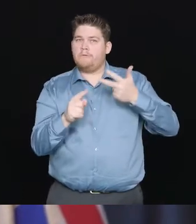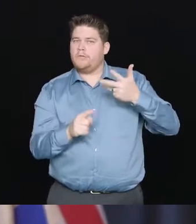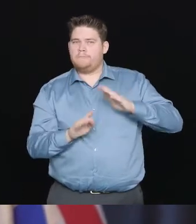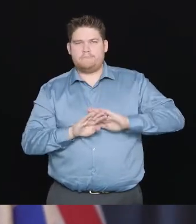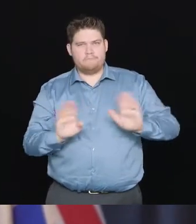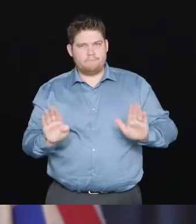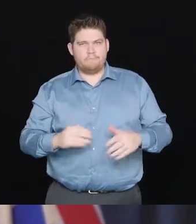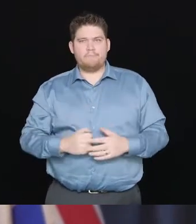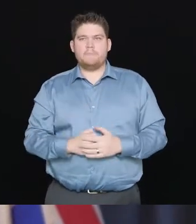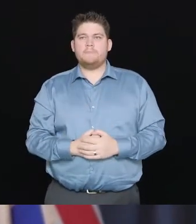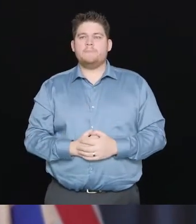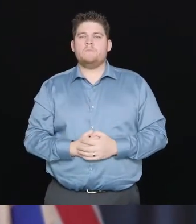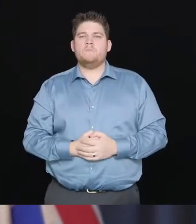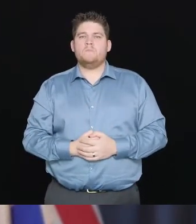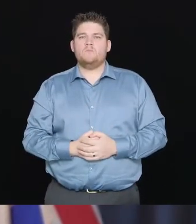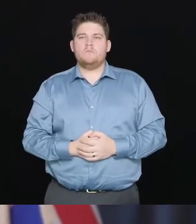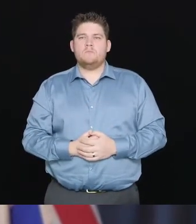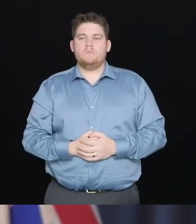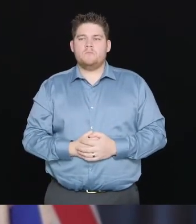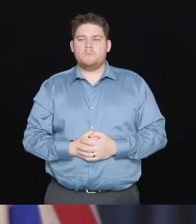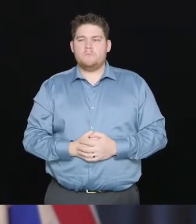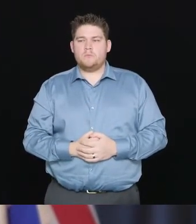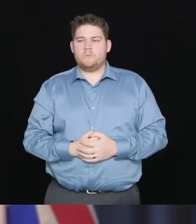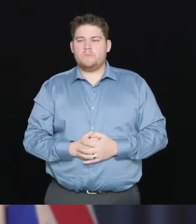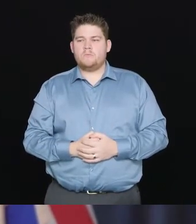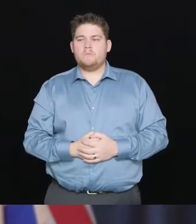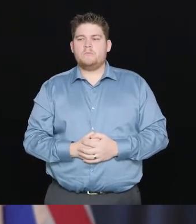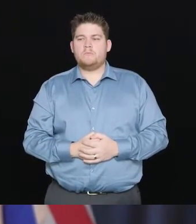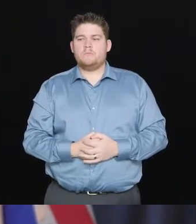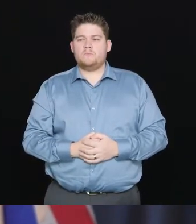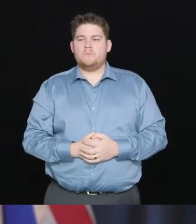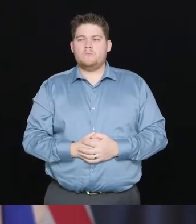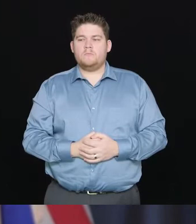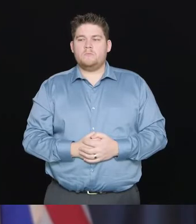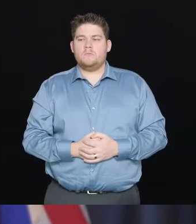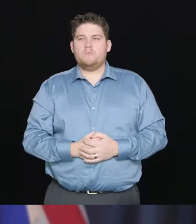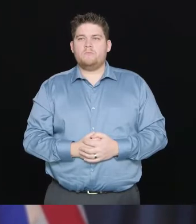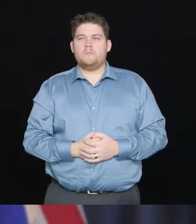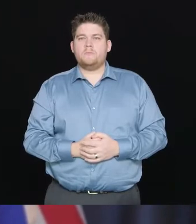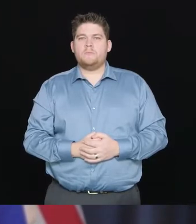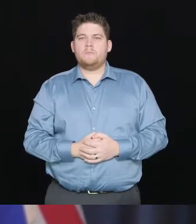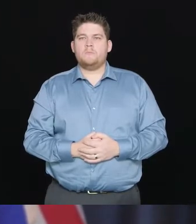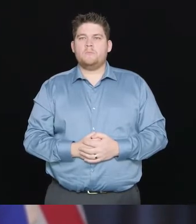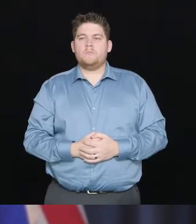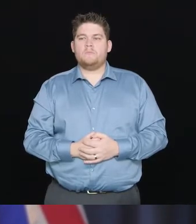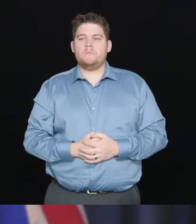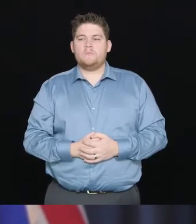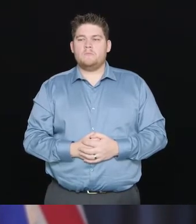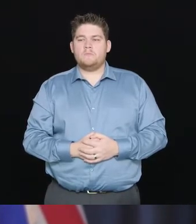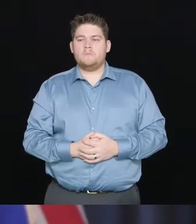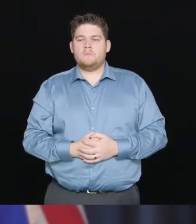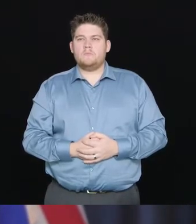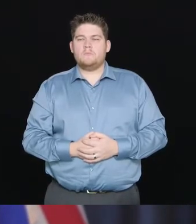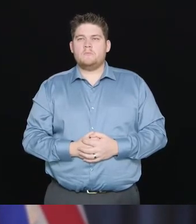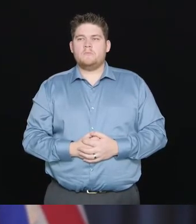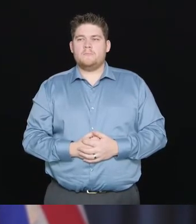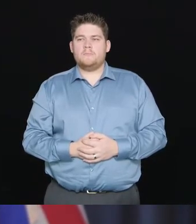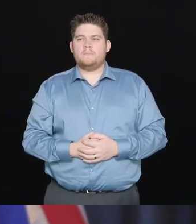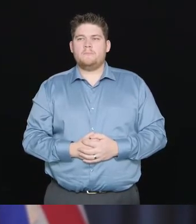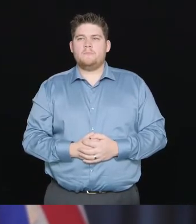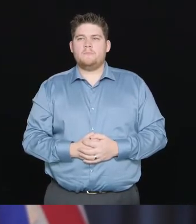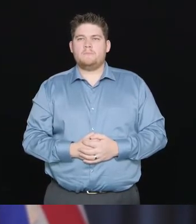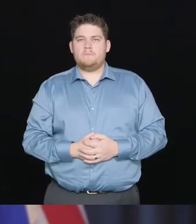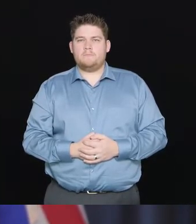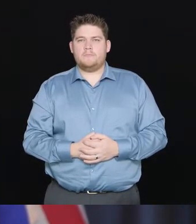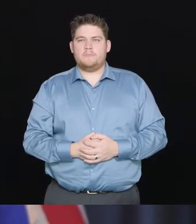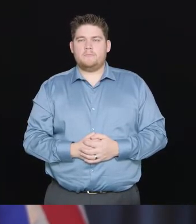remember to unmute your phones. We will start with Lisa Cordasco at CHLY. Go ahead, Lisa. Thank you. Dr. Henry, almost every day